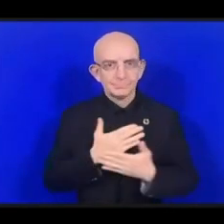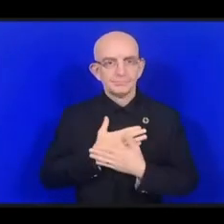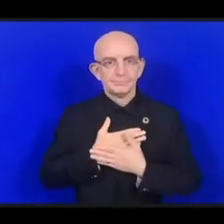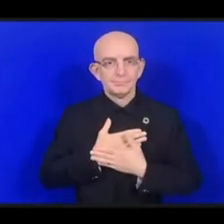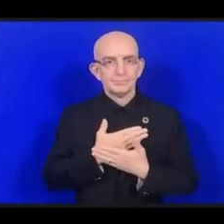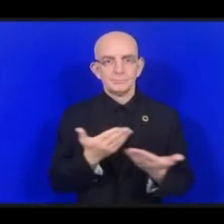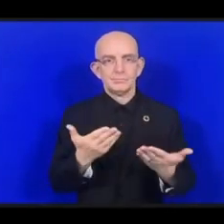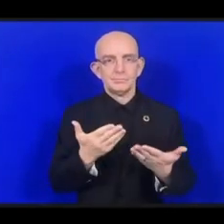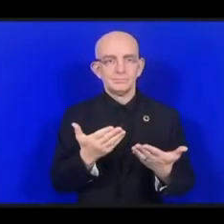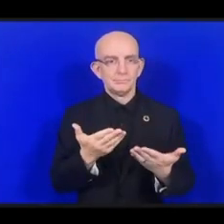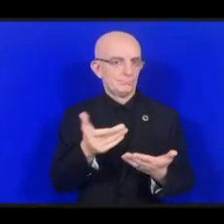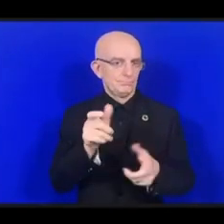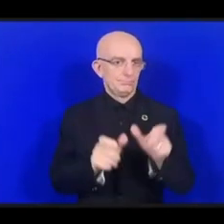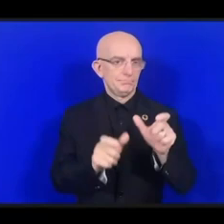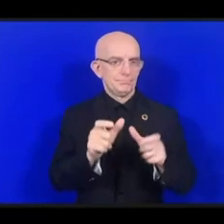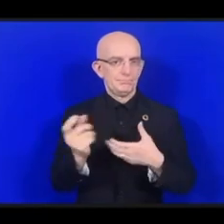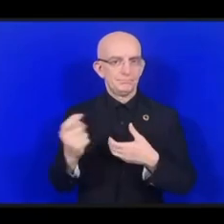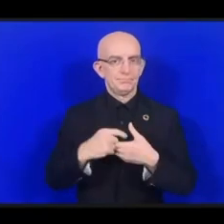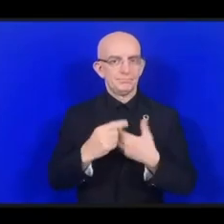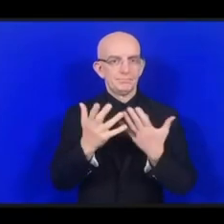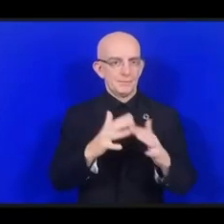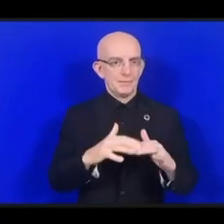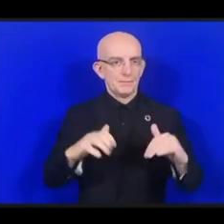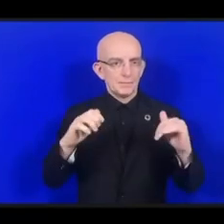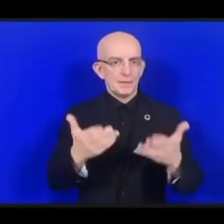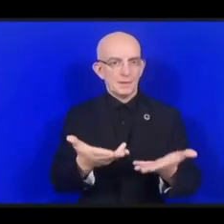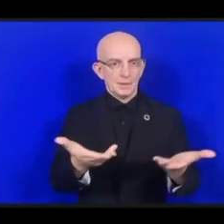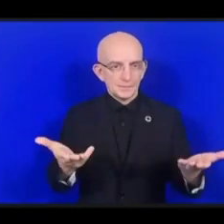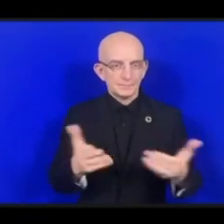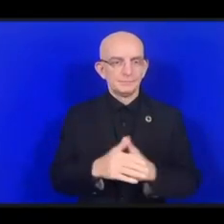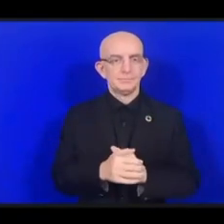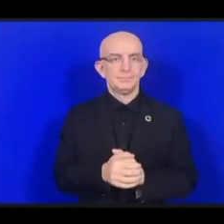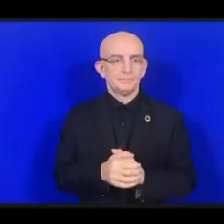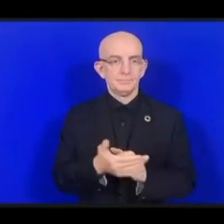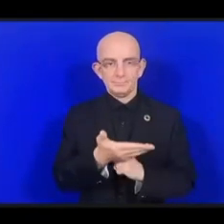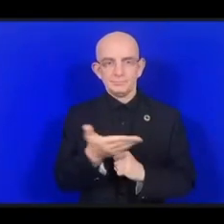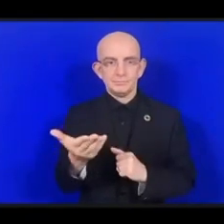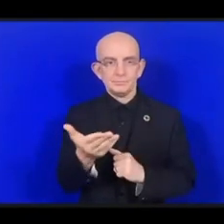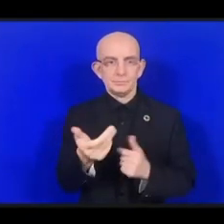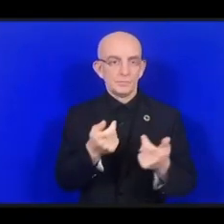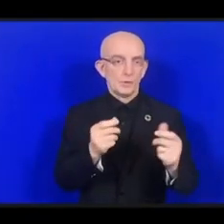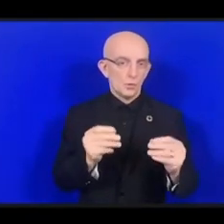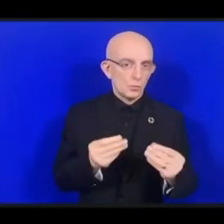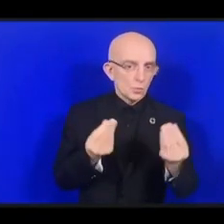النساء ممثلي مجموعه مجتمع